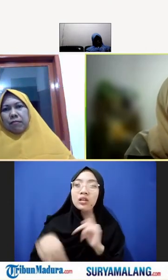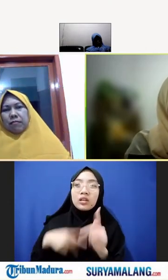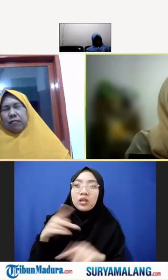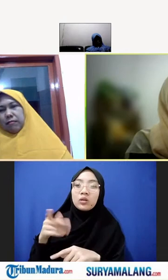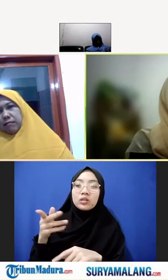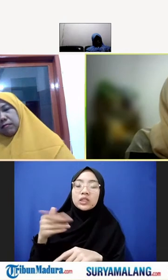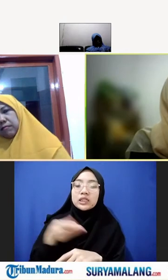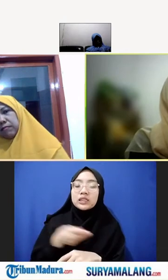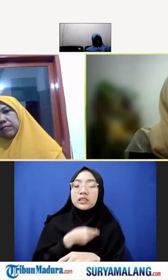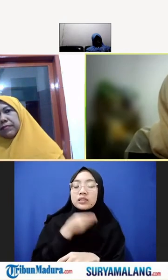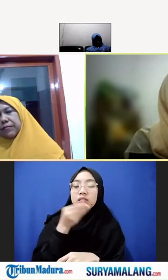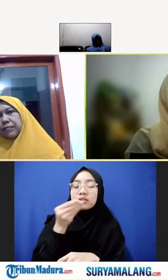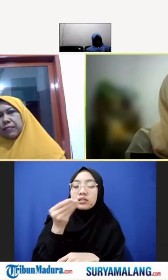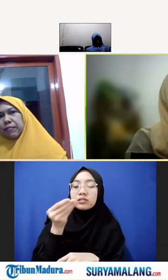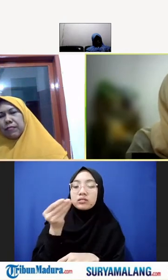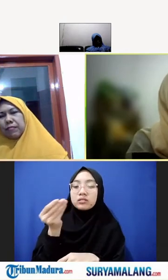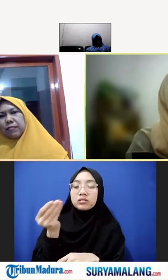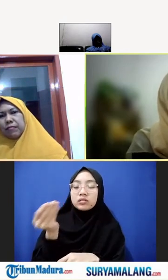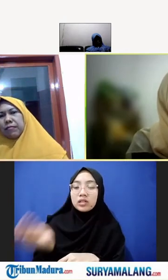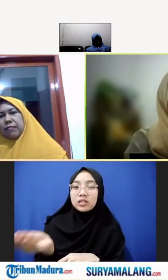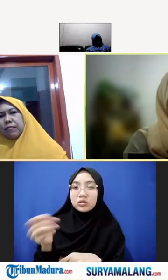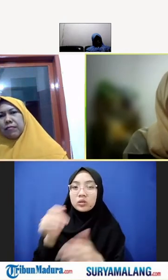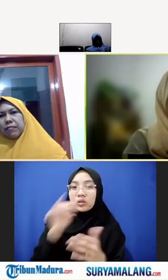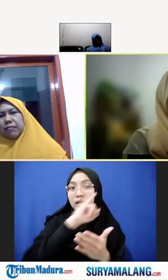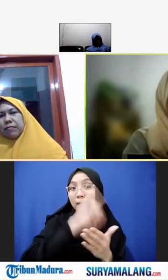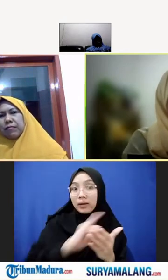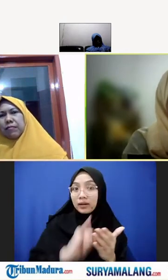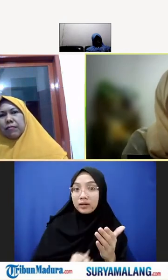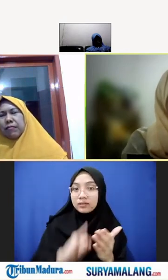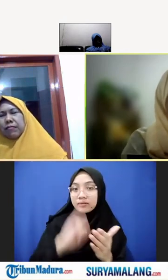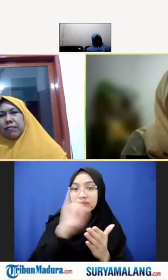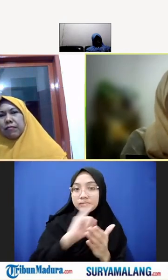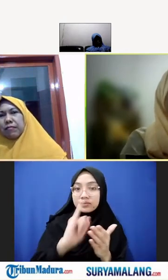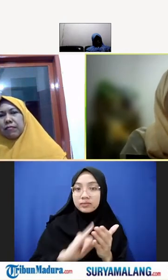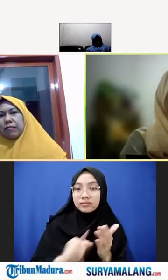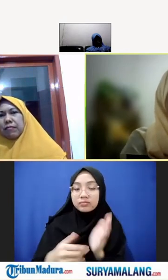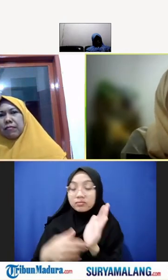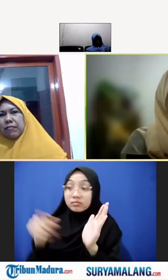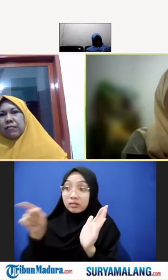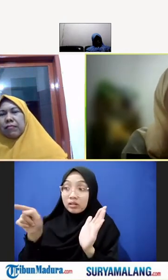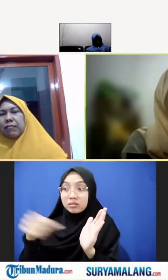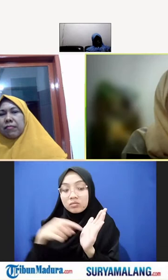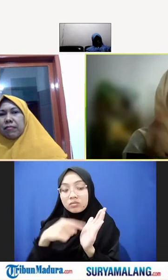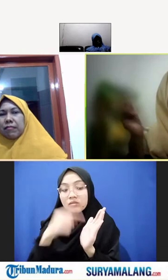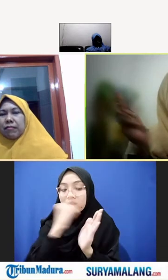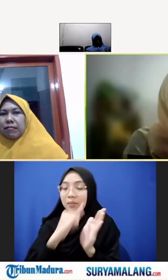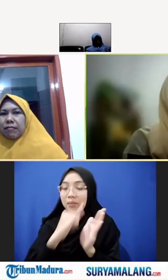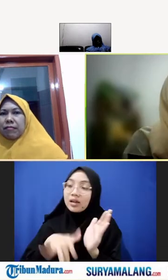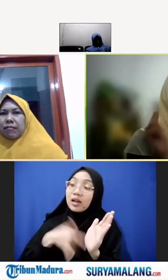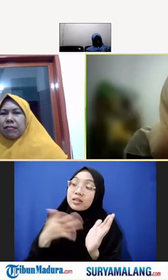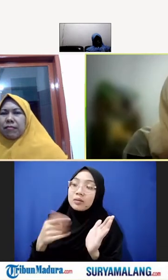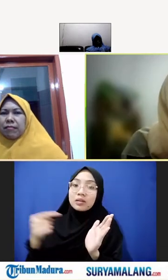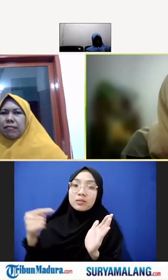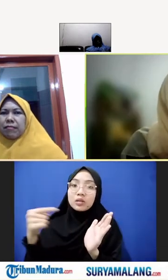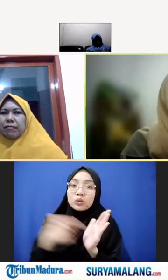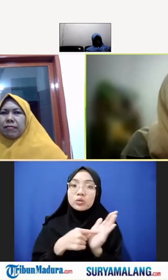kasih kayak gambar nih, Dek, kamu sekarang rasanya apa? Dia bisa nunjuk nggak marah?